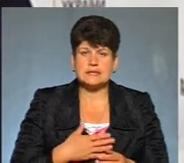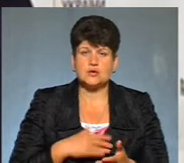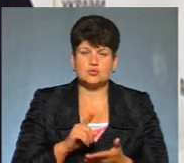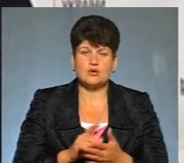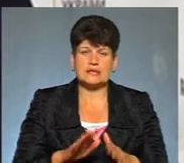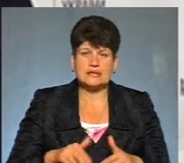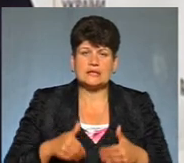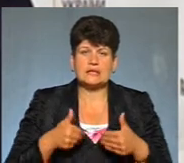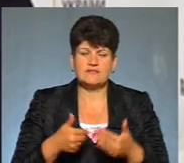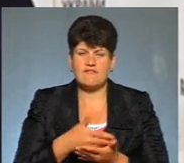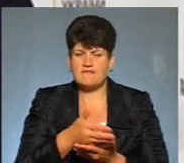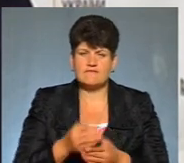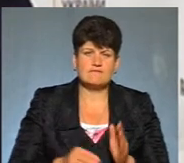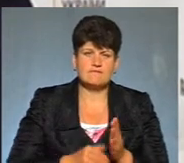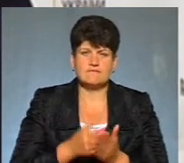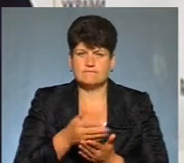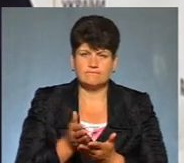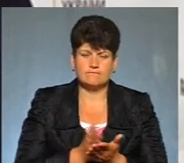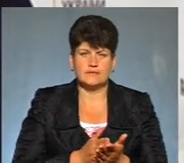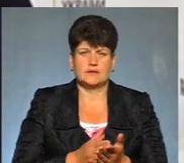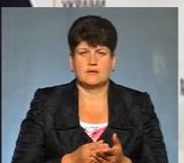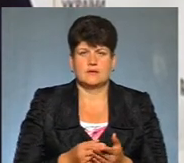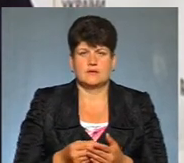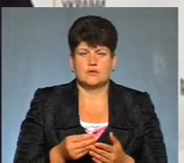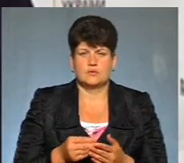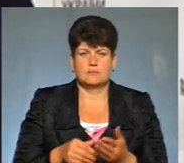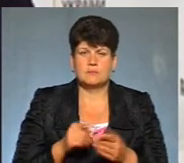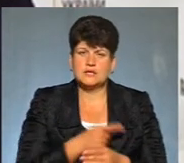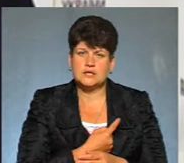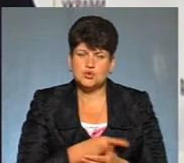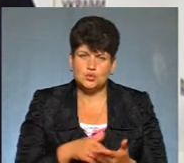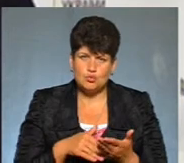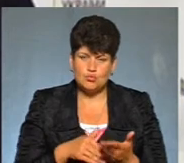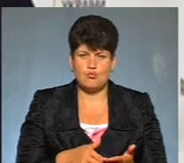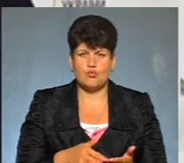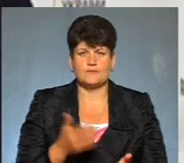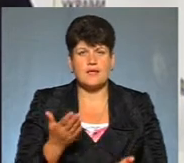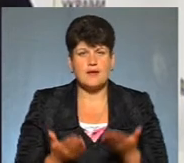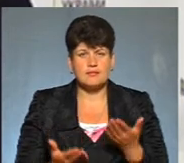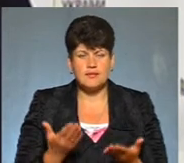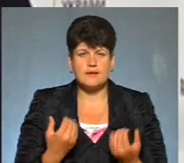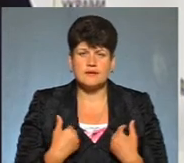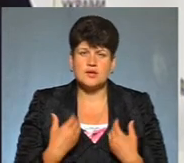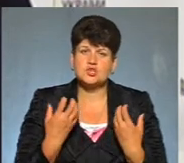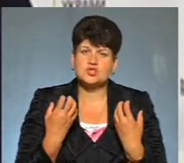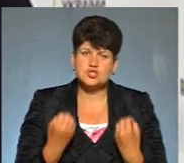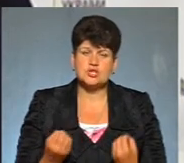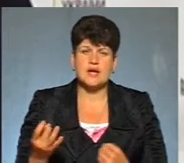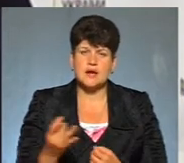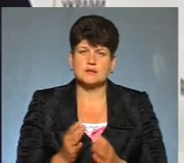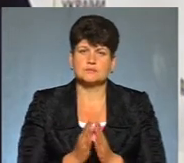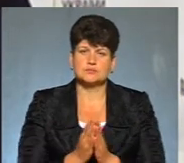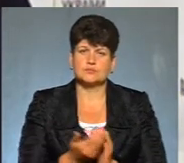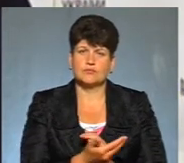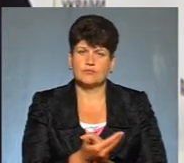надавати високоякісну, висококваліфіковану медичну допомогу. Але я ще раз закликаю вас,